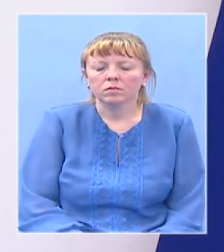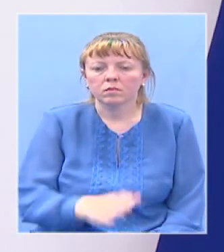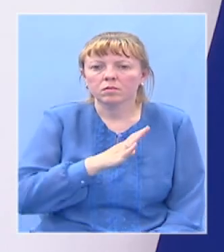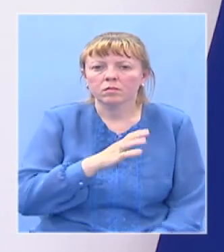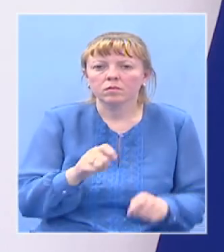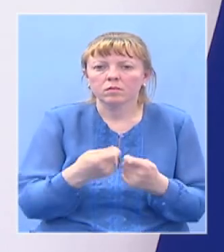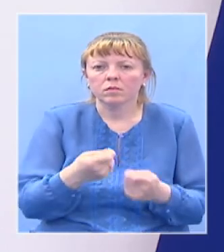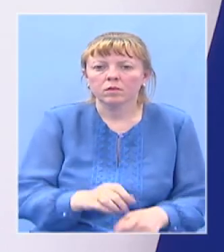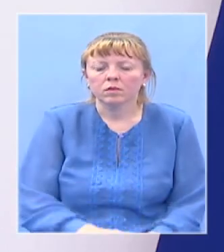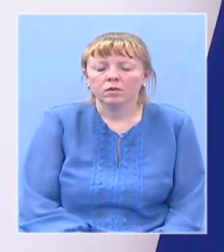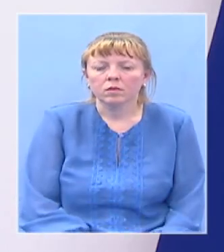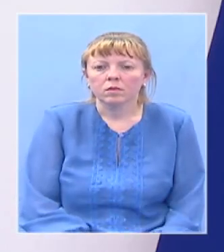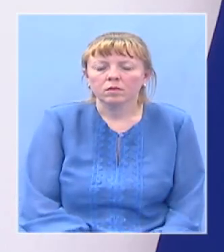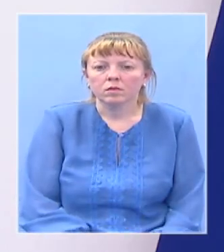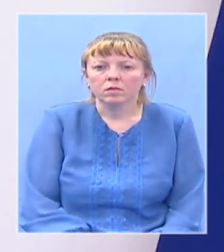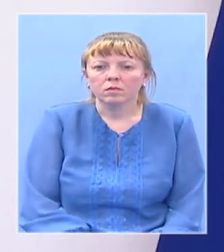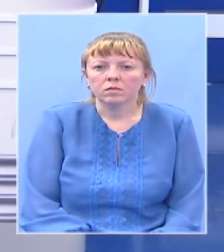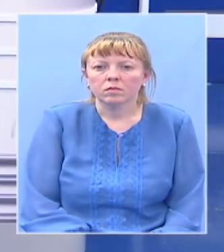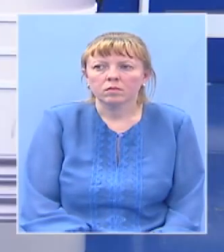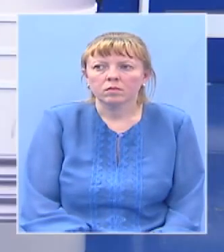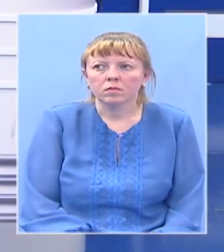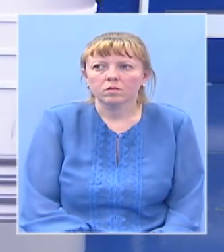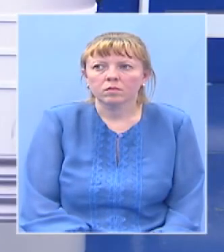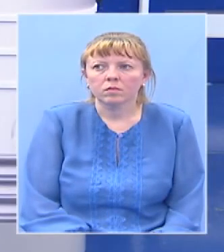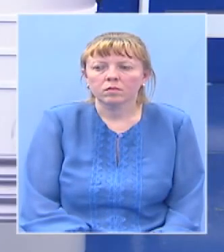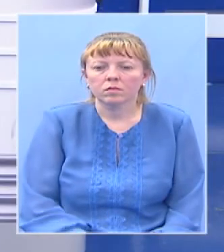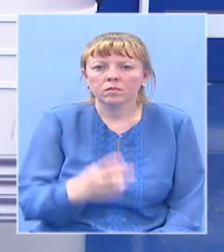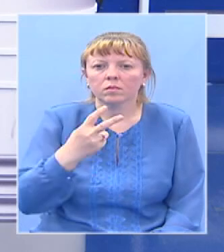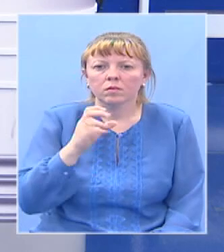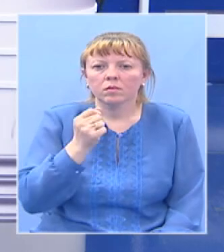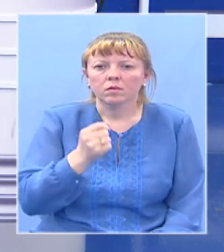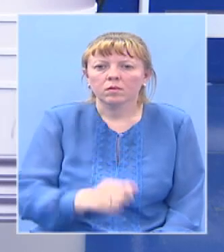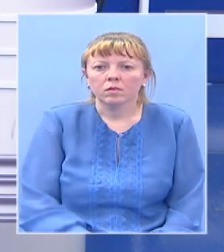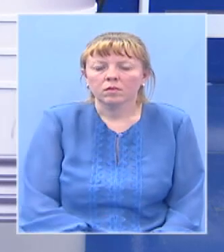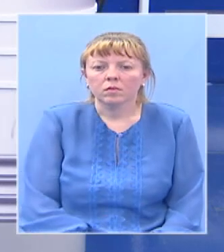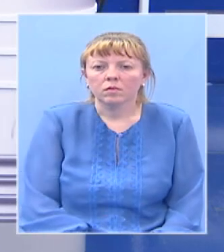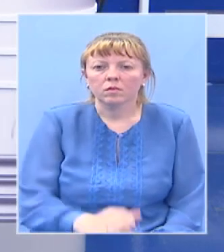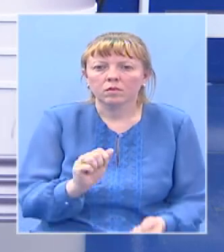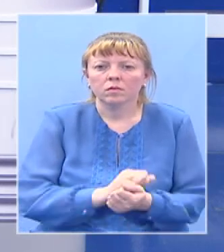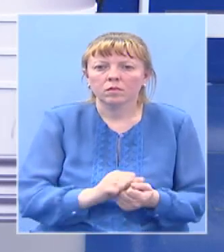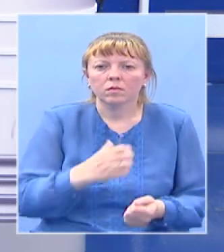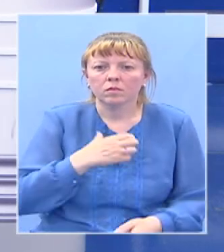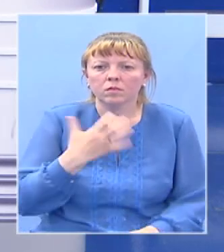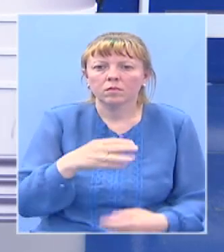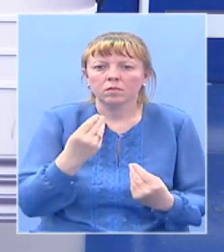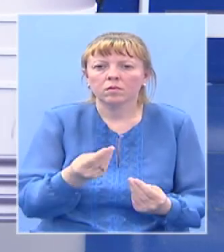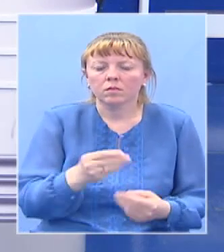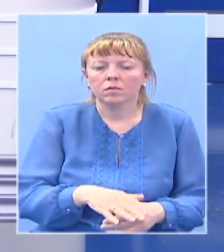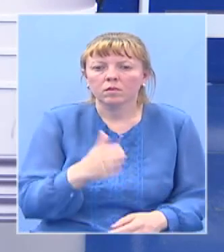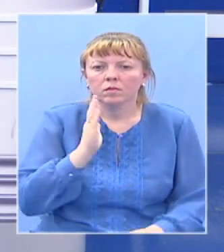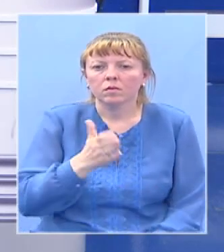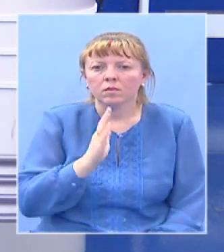нарушения это у нас вот эти являются Ну и вот до 20 августа нужно было заменить документы допуска к международному